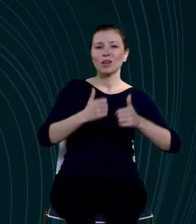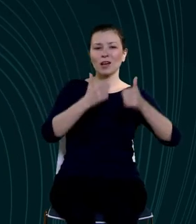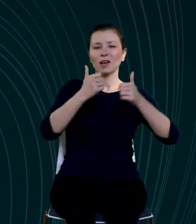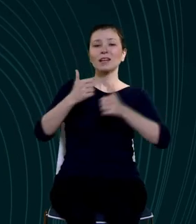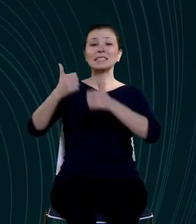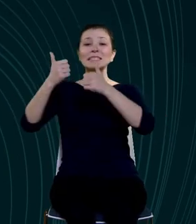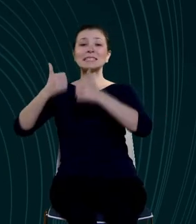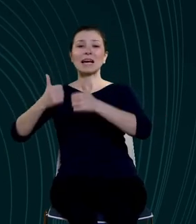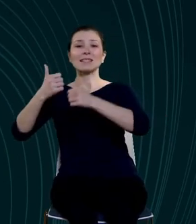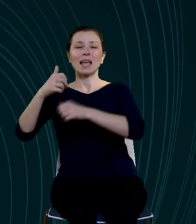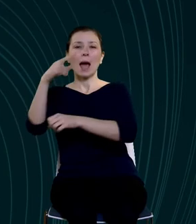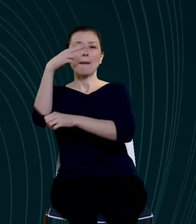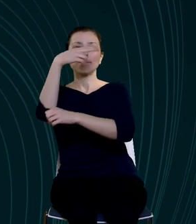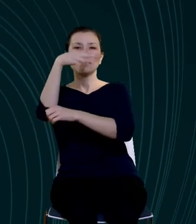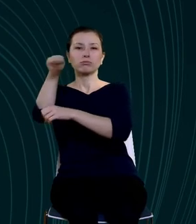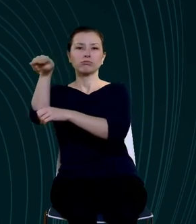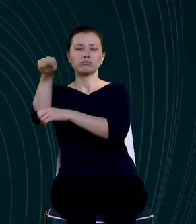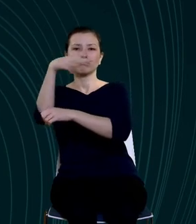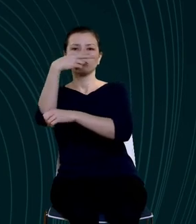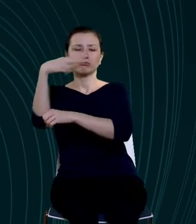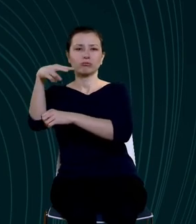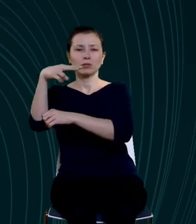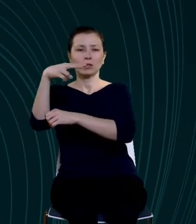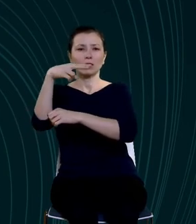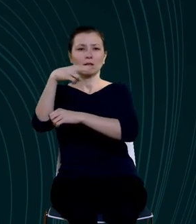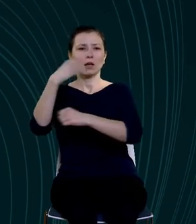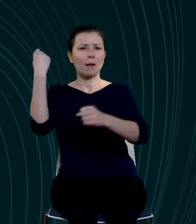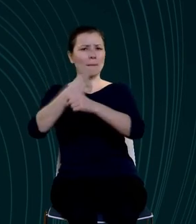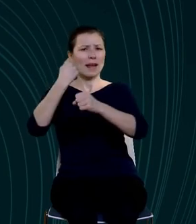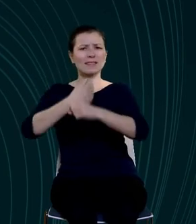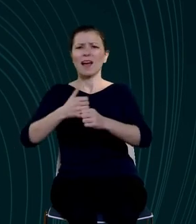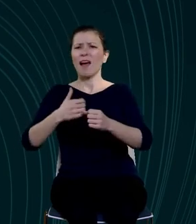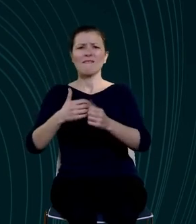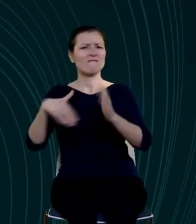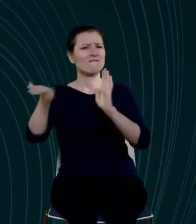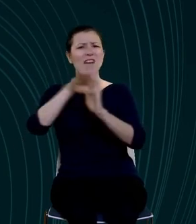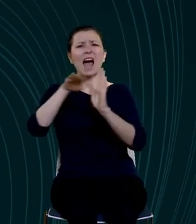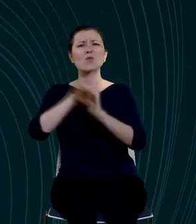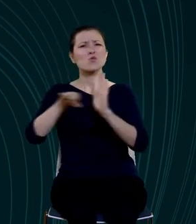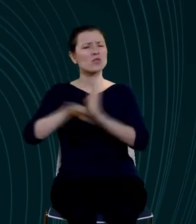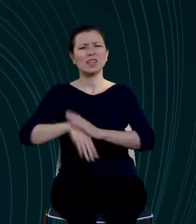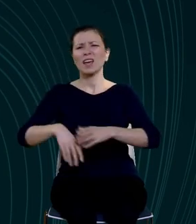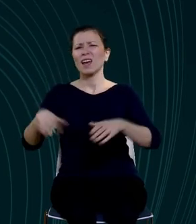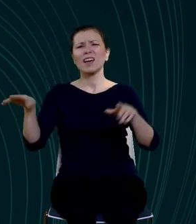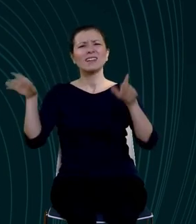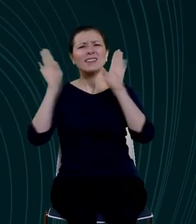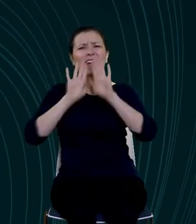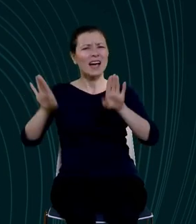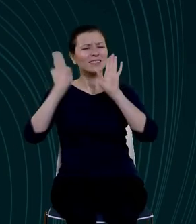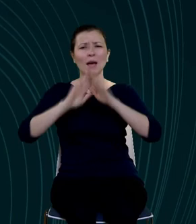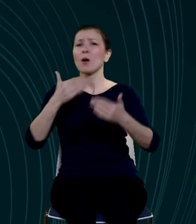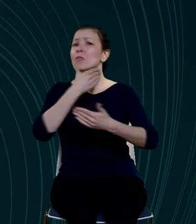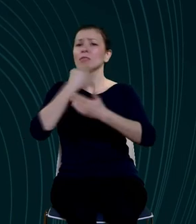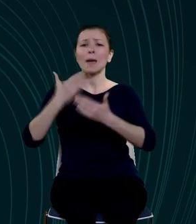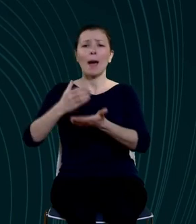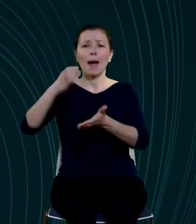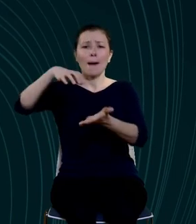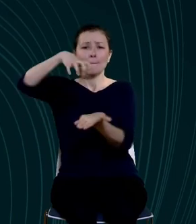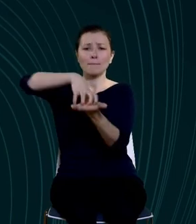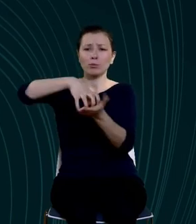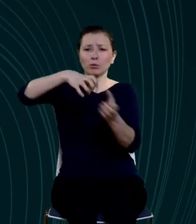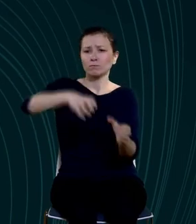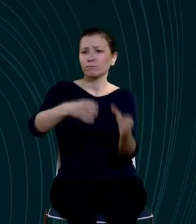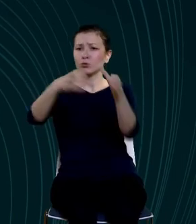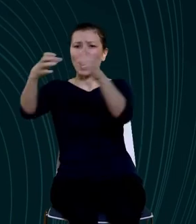że stacja monitorująca pracuje cały czas w tych samych warunkach, nikt nie zmienia jej położenia, nie ma ingerencji osób trzecich, nikt